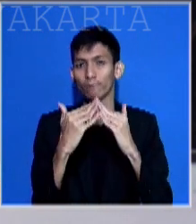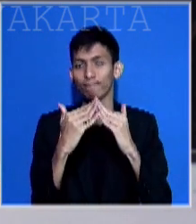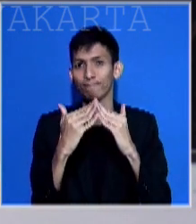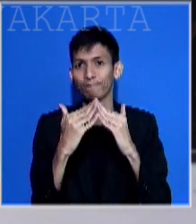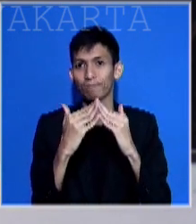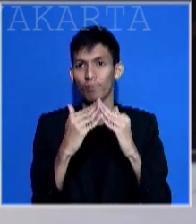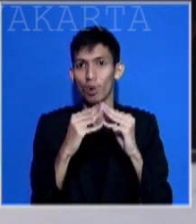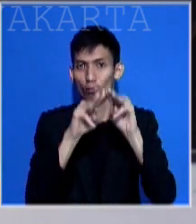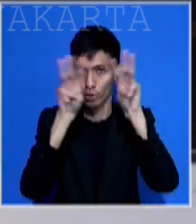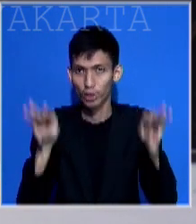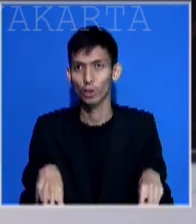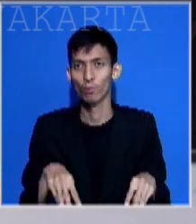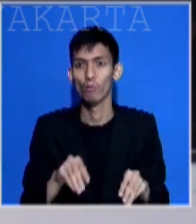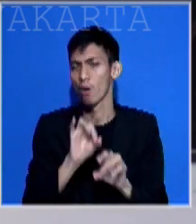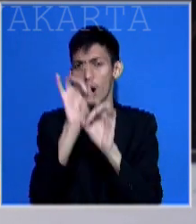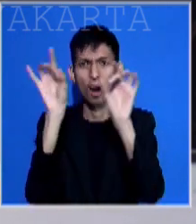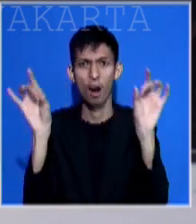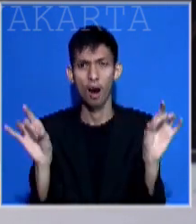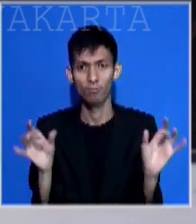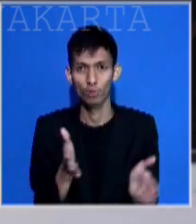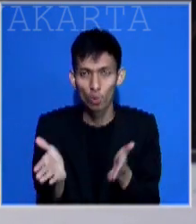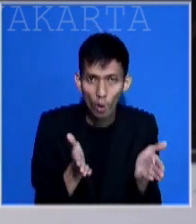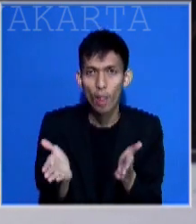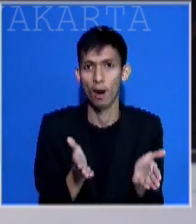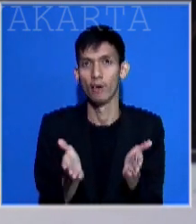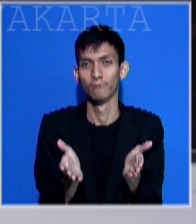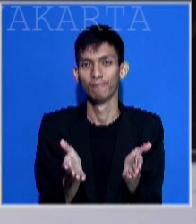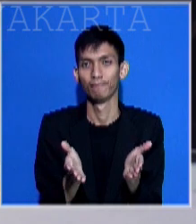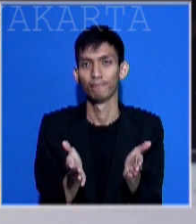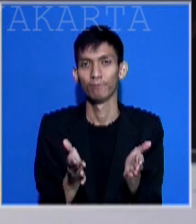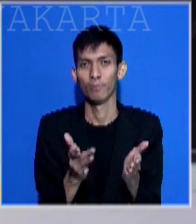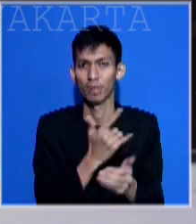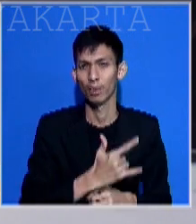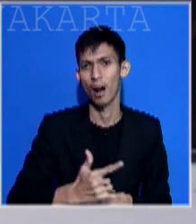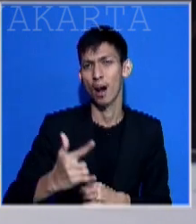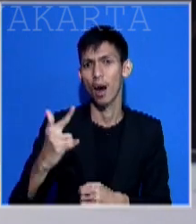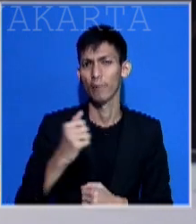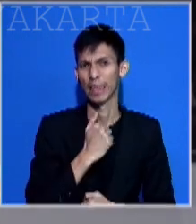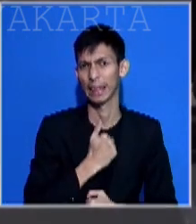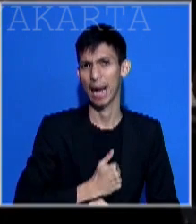merupakan harta karun Global oleh karena itu perlu dipelihara agar dapat bertahan selama